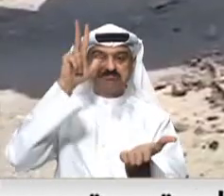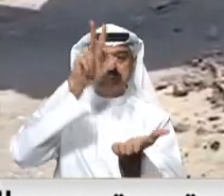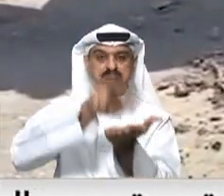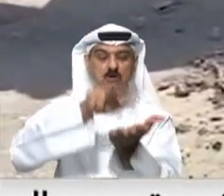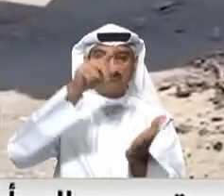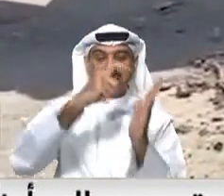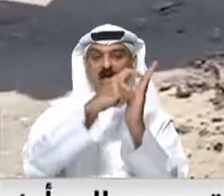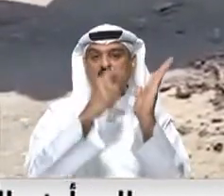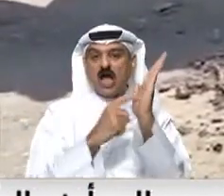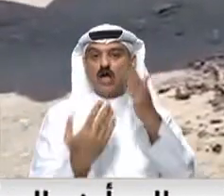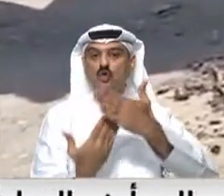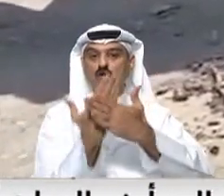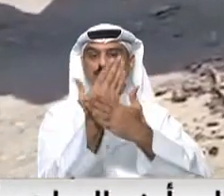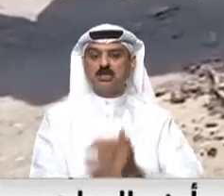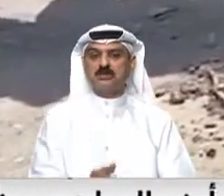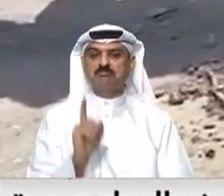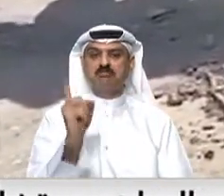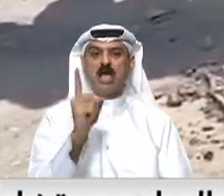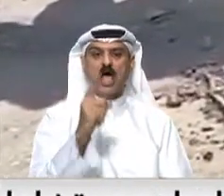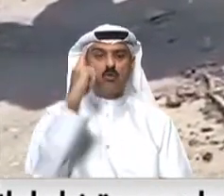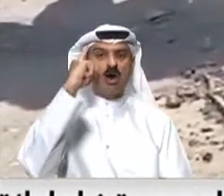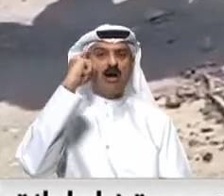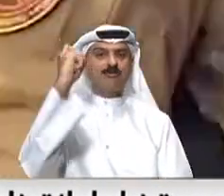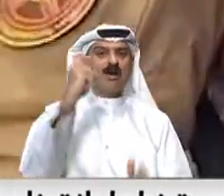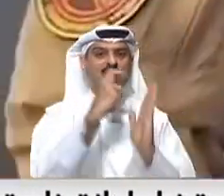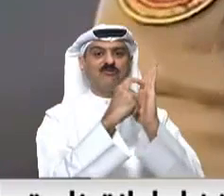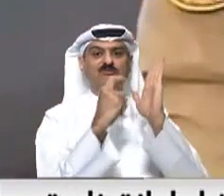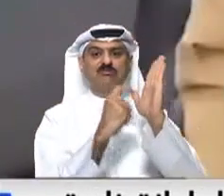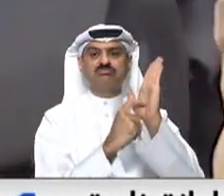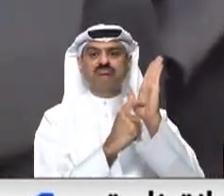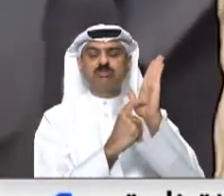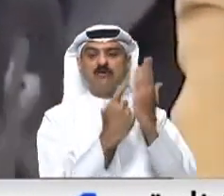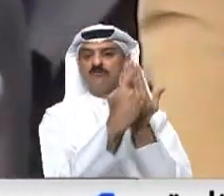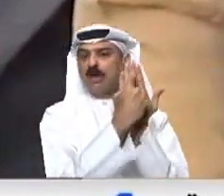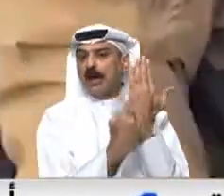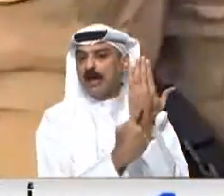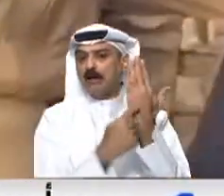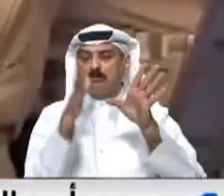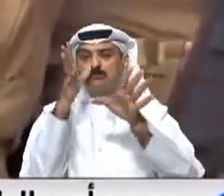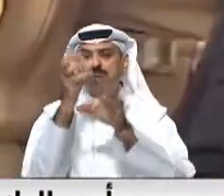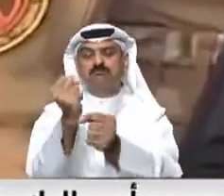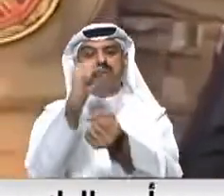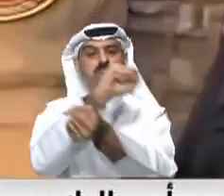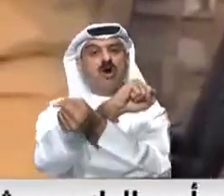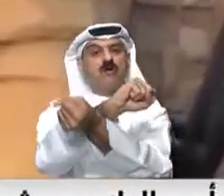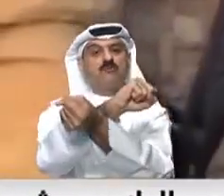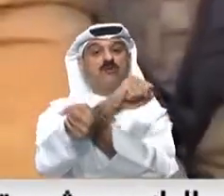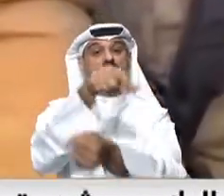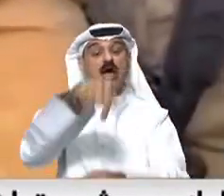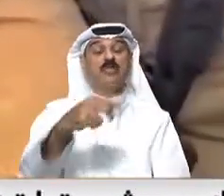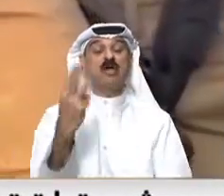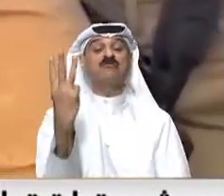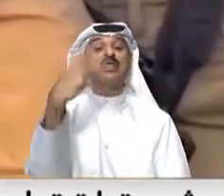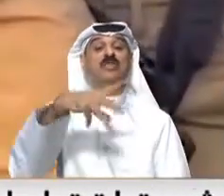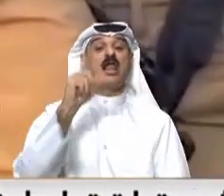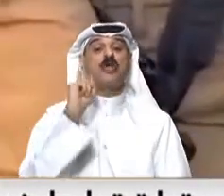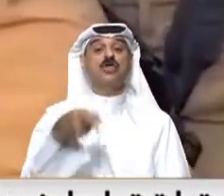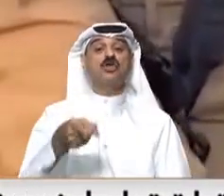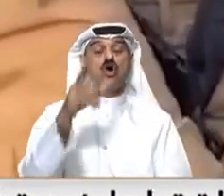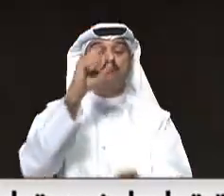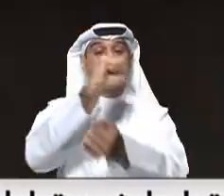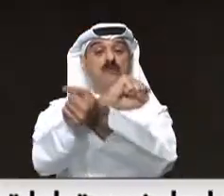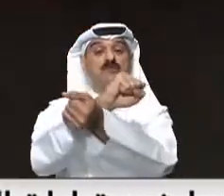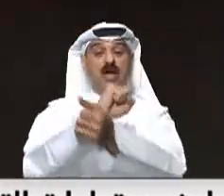الروسية باحتجاز أي شخص يخالف القوانين العرفية المعلنة في البلاد لمدة 30 يوما، وأكد جهاز